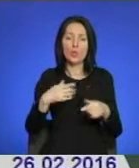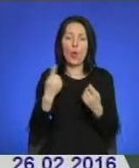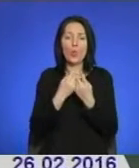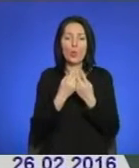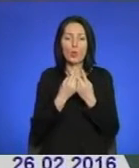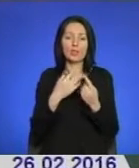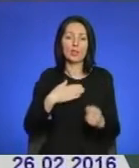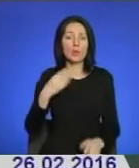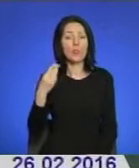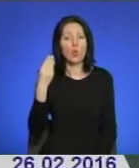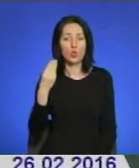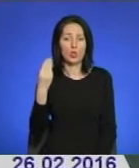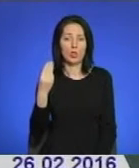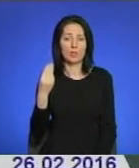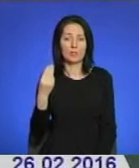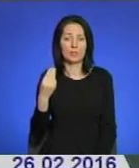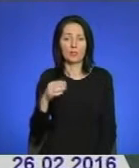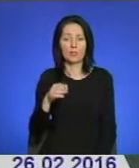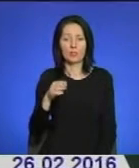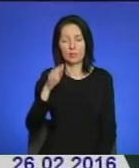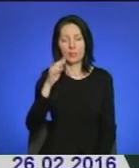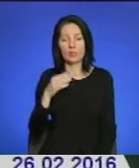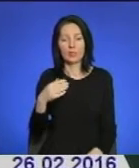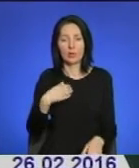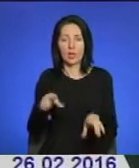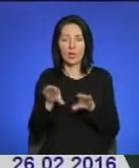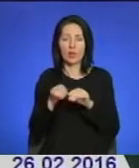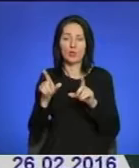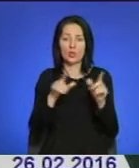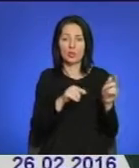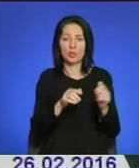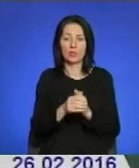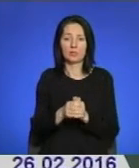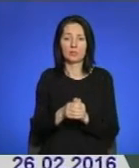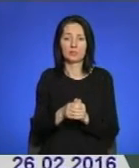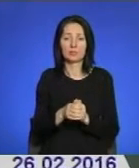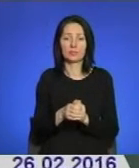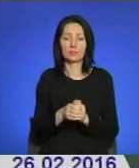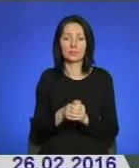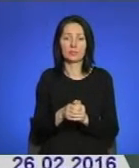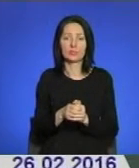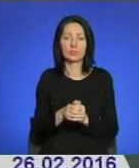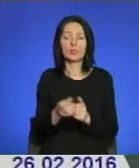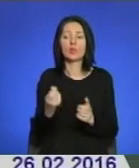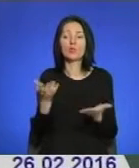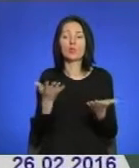тітка. І так з ним колись їздив. Гроші не витратили?